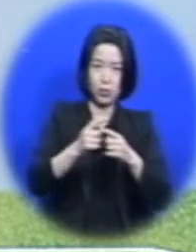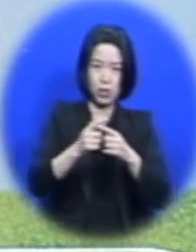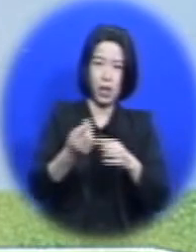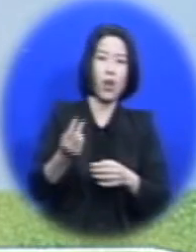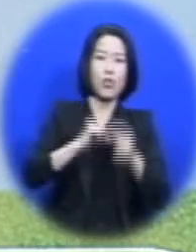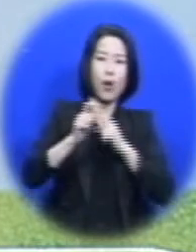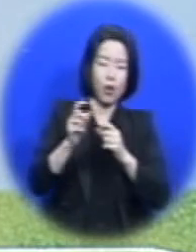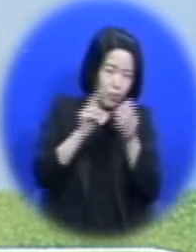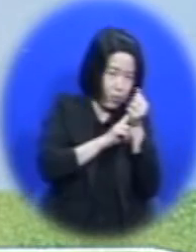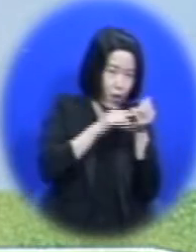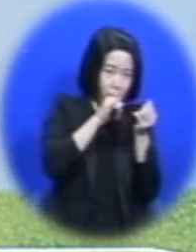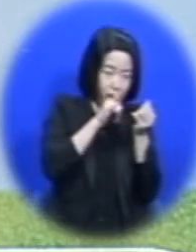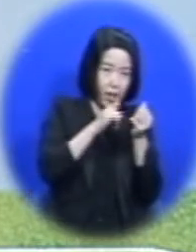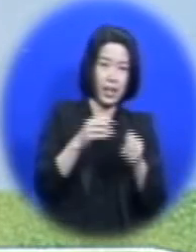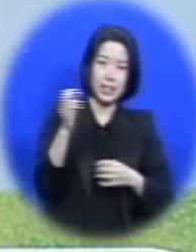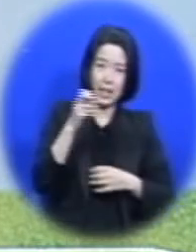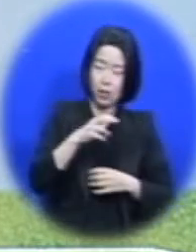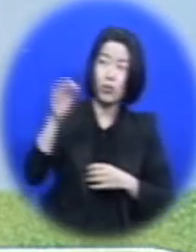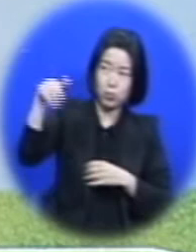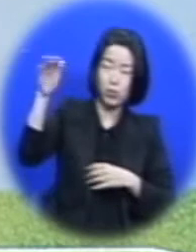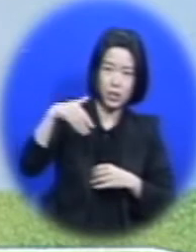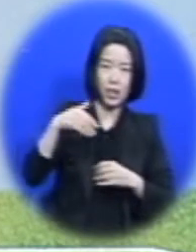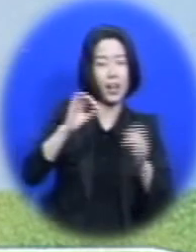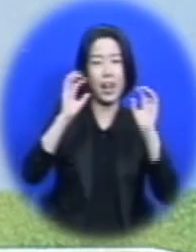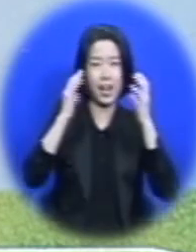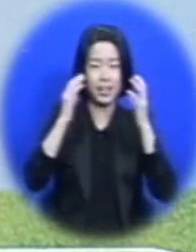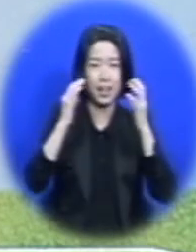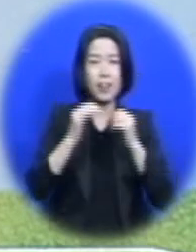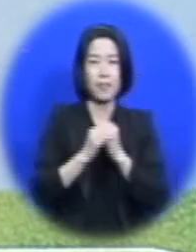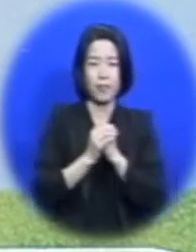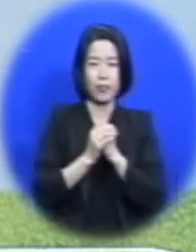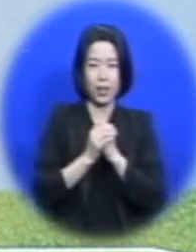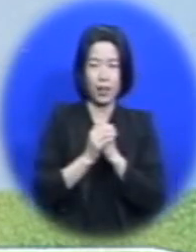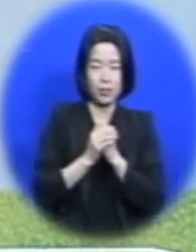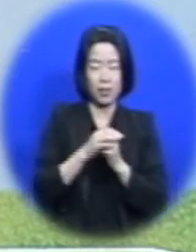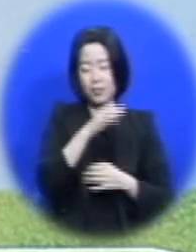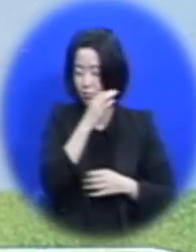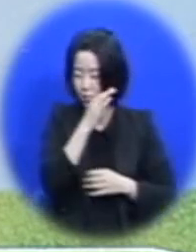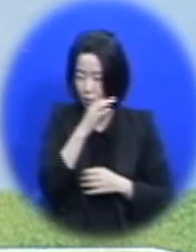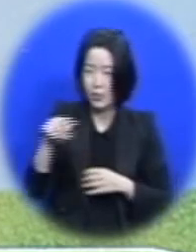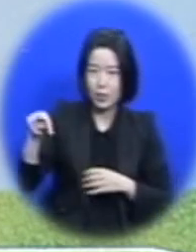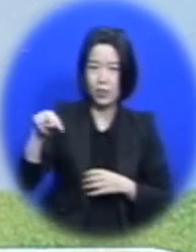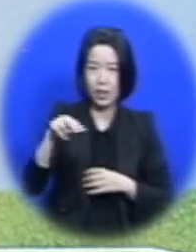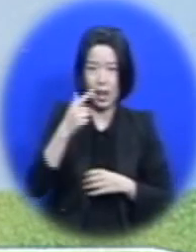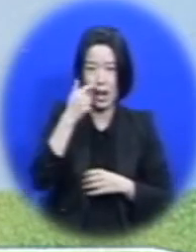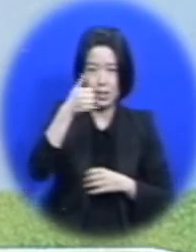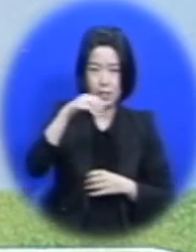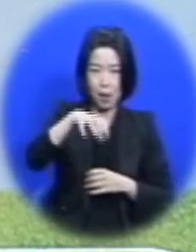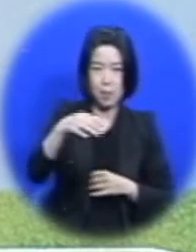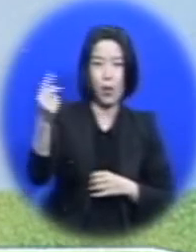버렸어요 자꾸 부르니까 아이가 제 투표 쭉 빼 달면서 아저씨 앞에